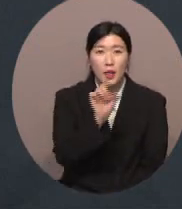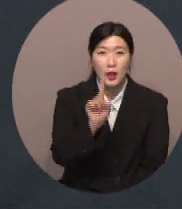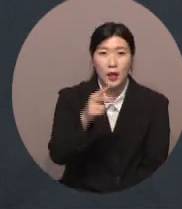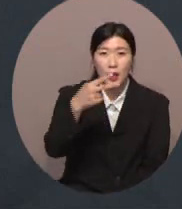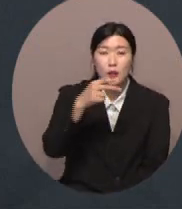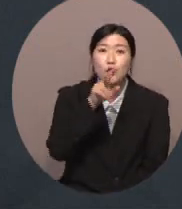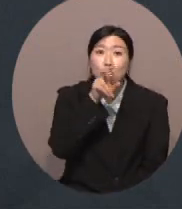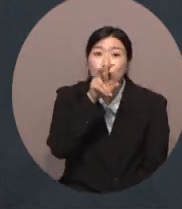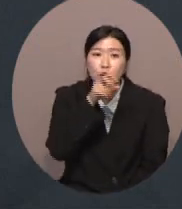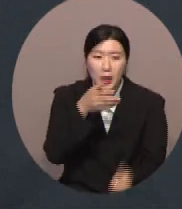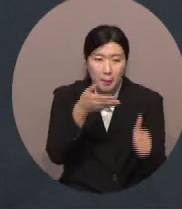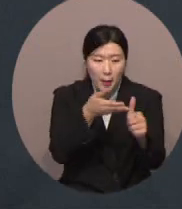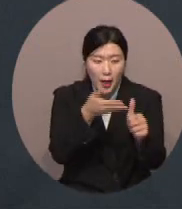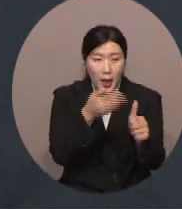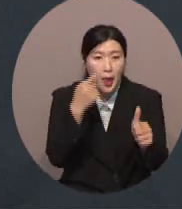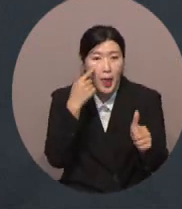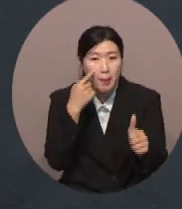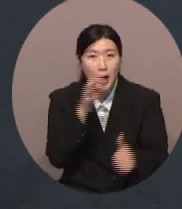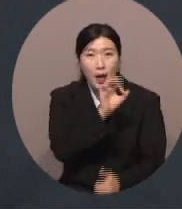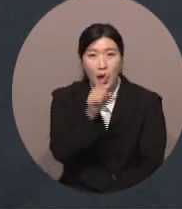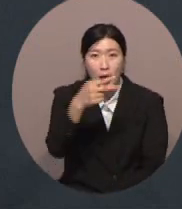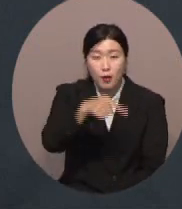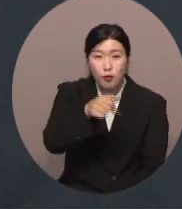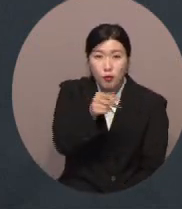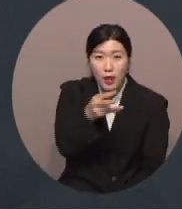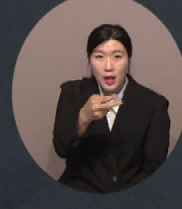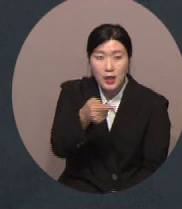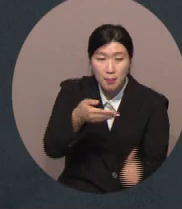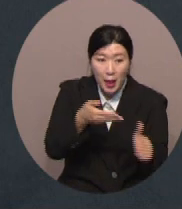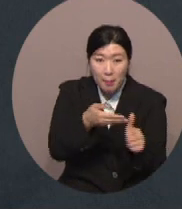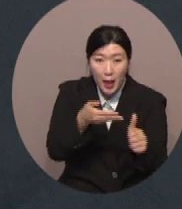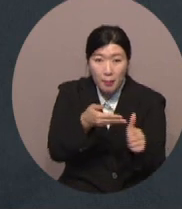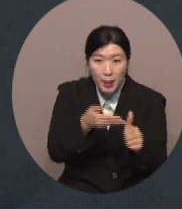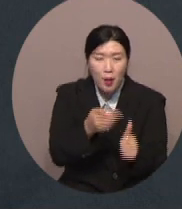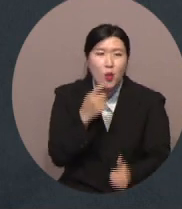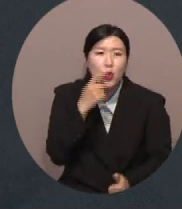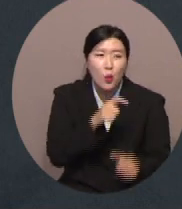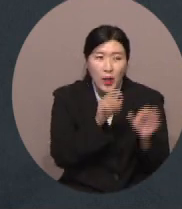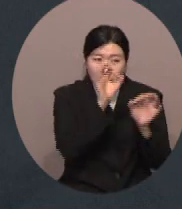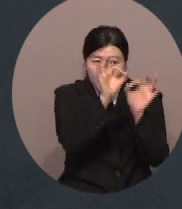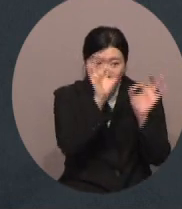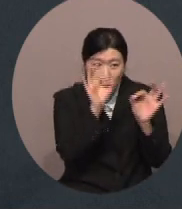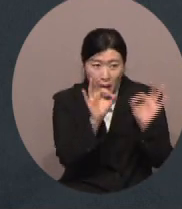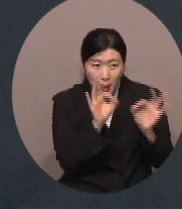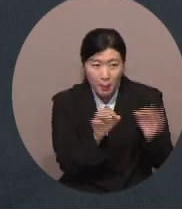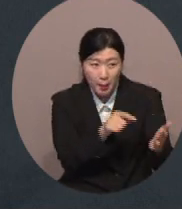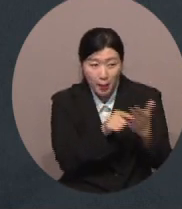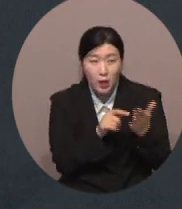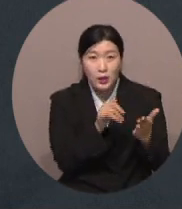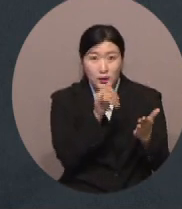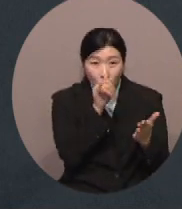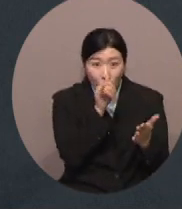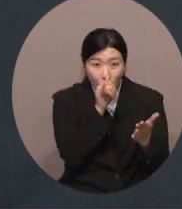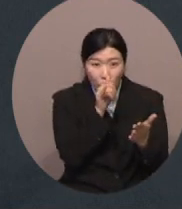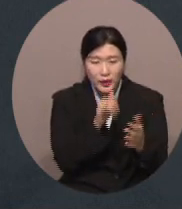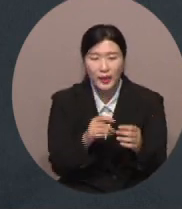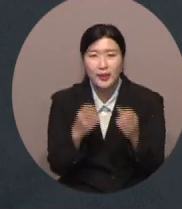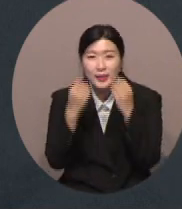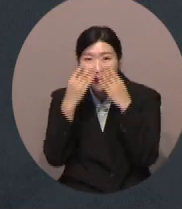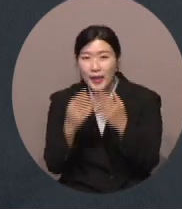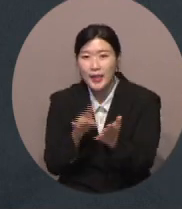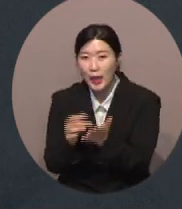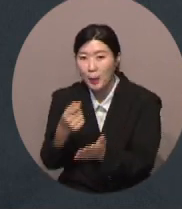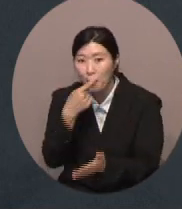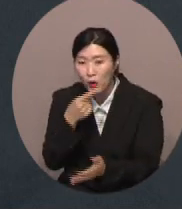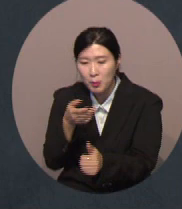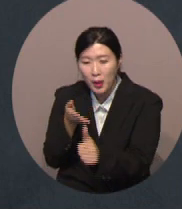쥐 실험 군은 염증성 반응 으로 슬 포가 죽음 차례인 노란색 덩어리가 다소 발견됐지만 게 s6 융합